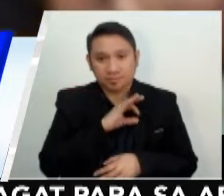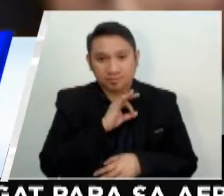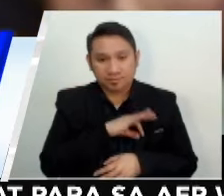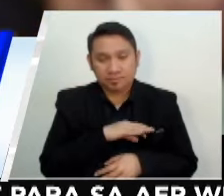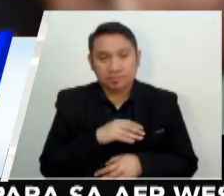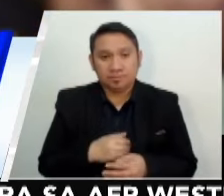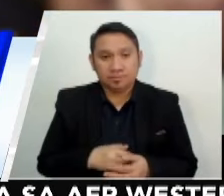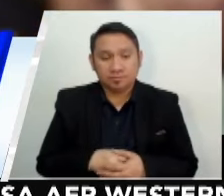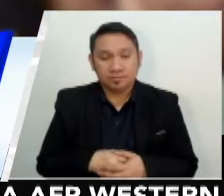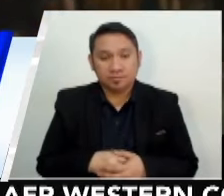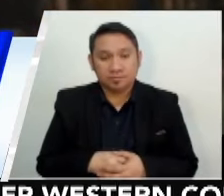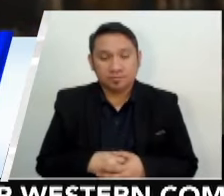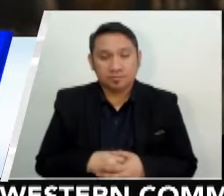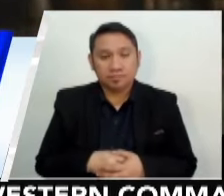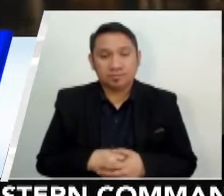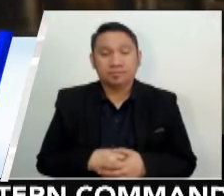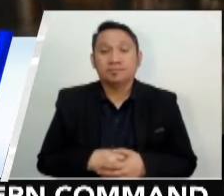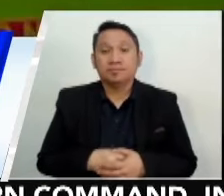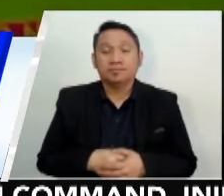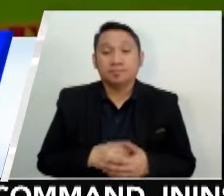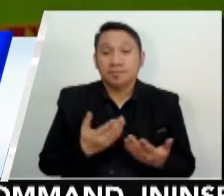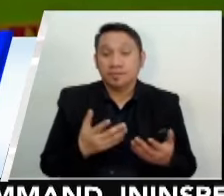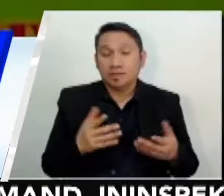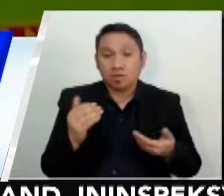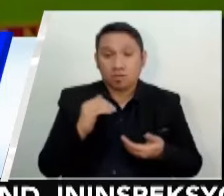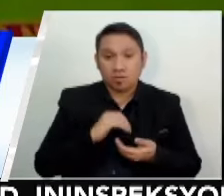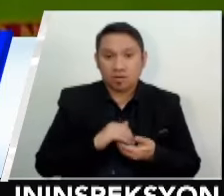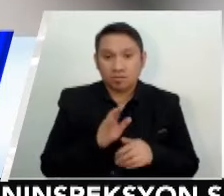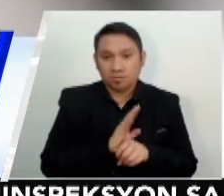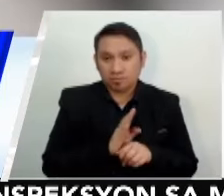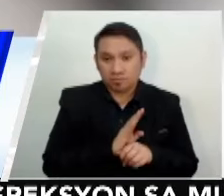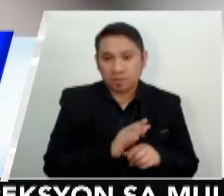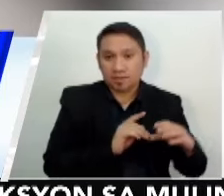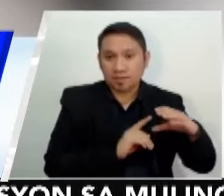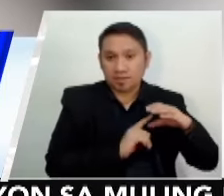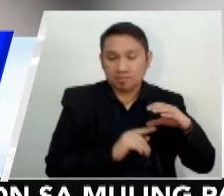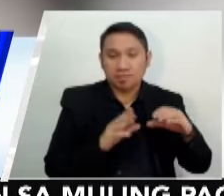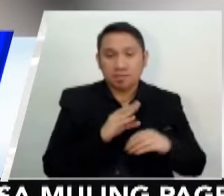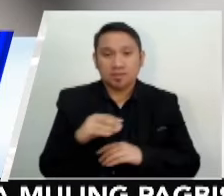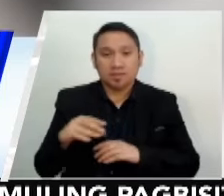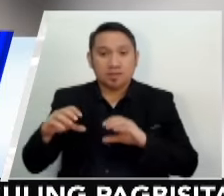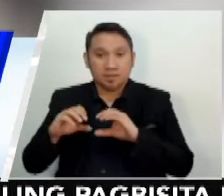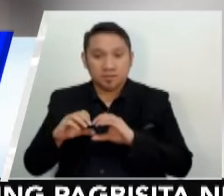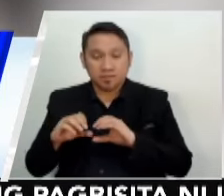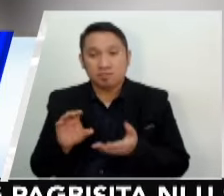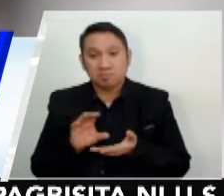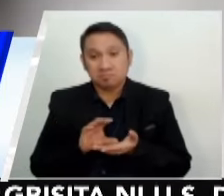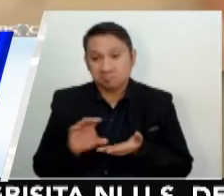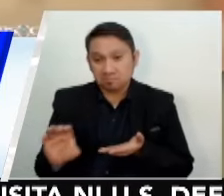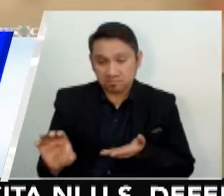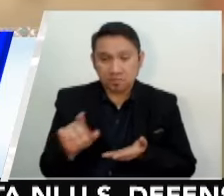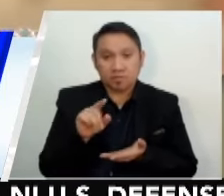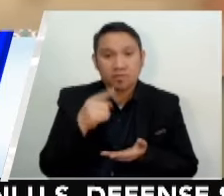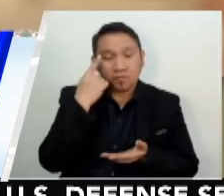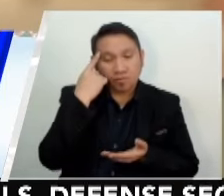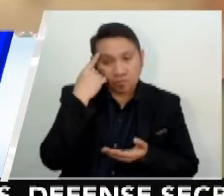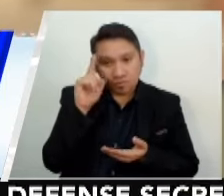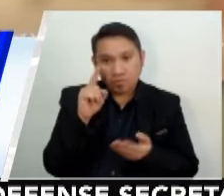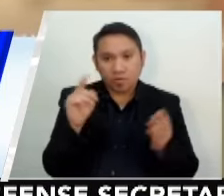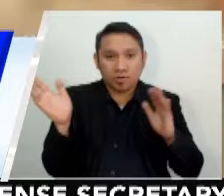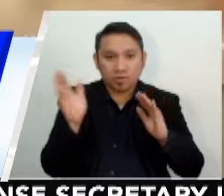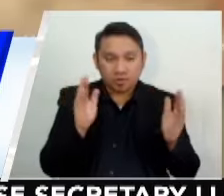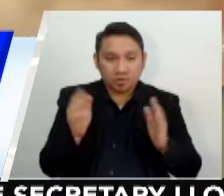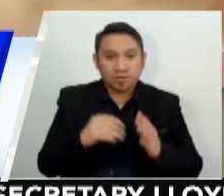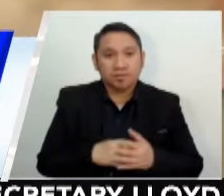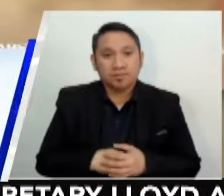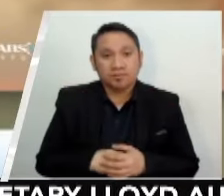movie ng Star Cinema at GMA Pictures. Part niyan ay mapupunta sa mga nasalanta ng Bagyong Pepito. Good